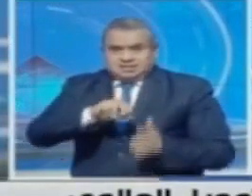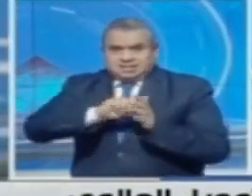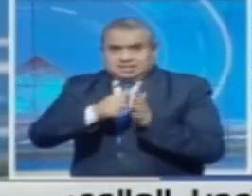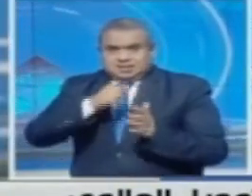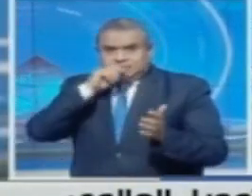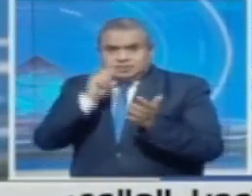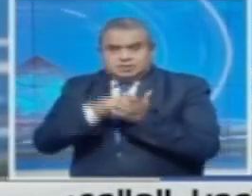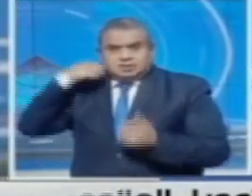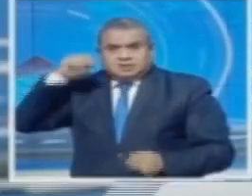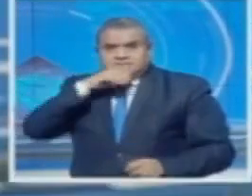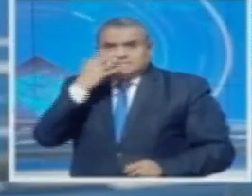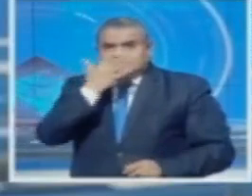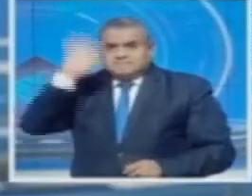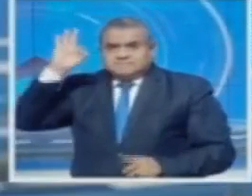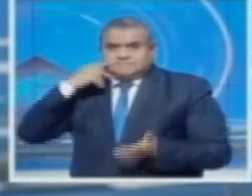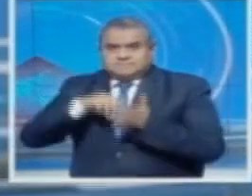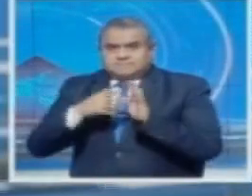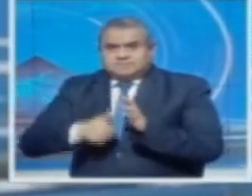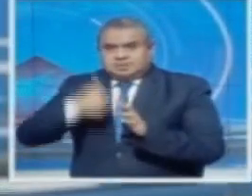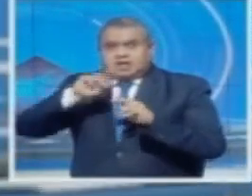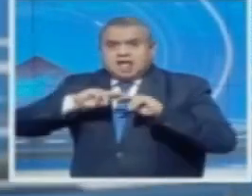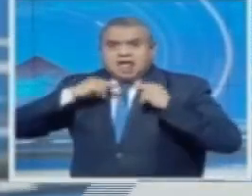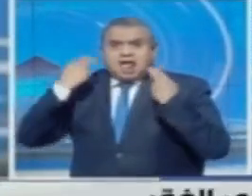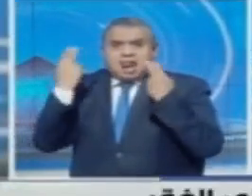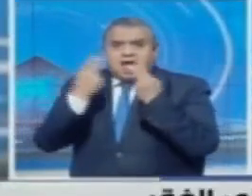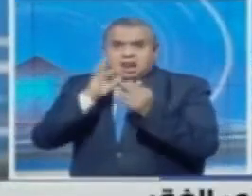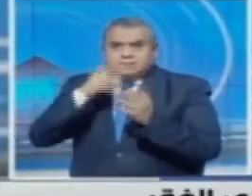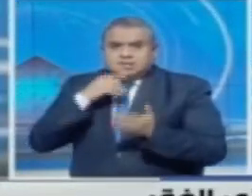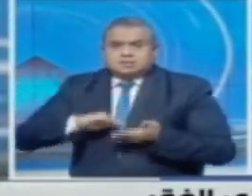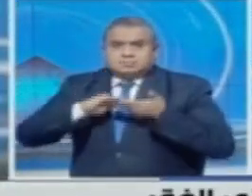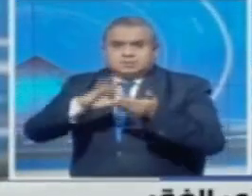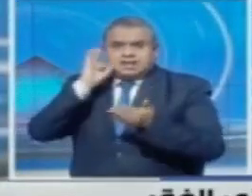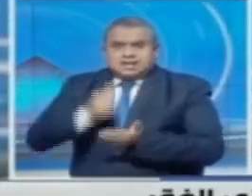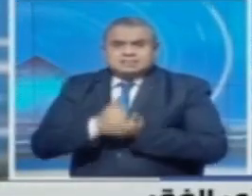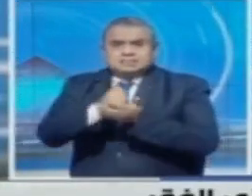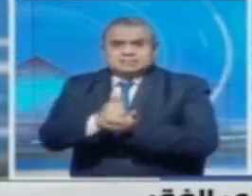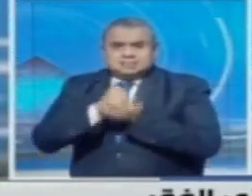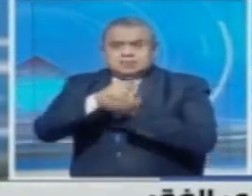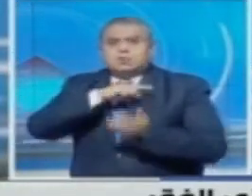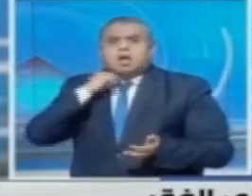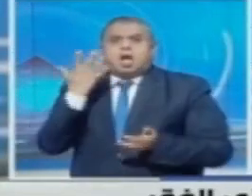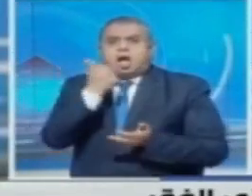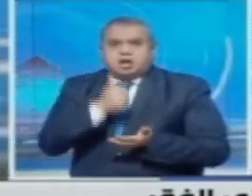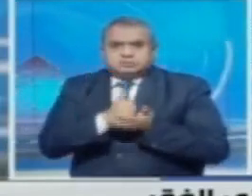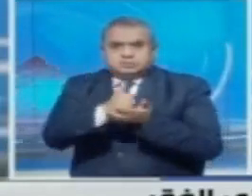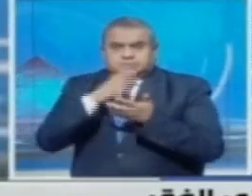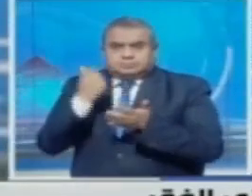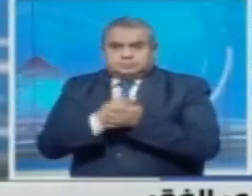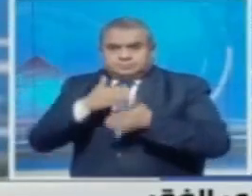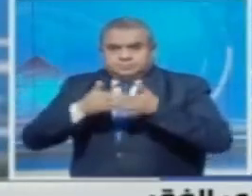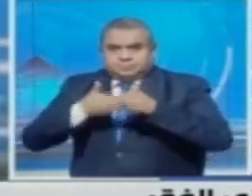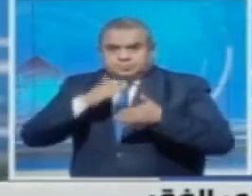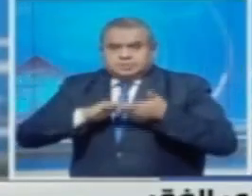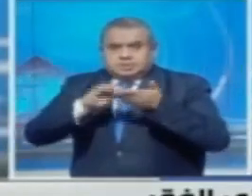الافتتاحية أكد الرئيس الفرنسي إيمانويل ماكرون أن العالم يحتاج إلى مزيد من التمويل الخاص من أجل